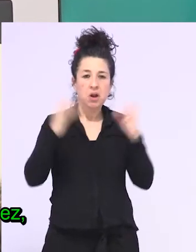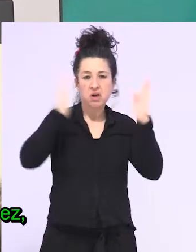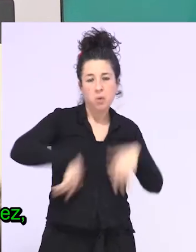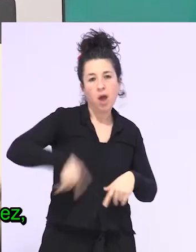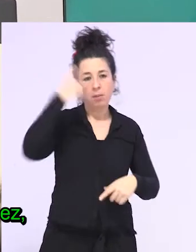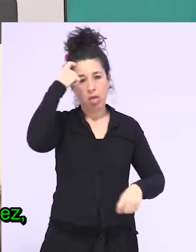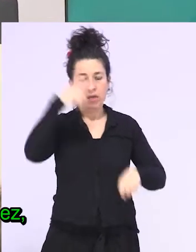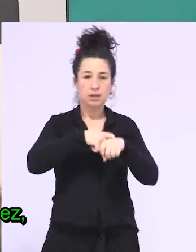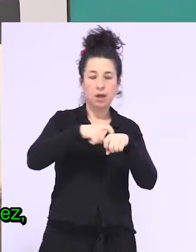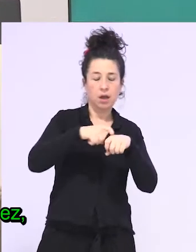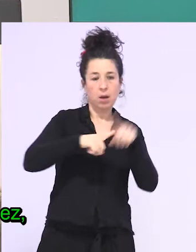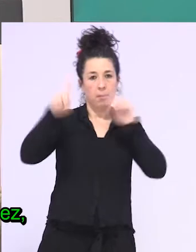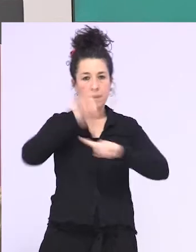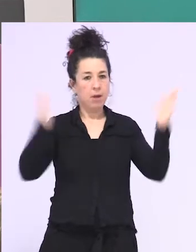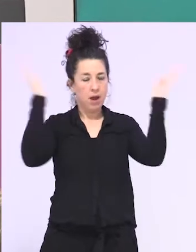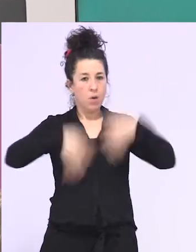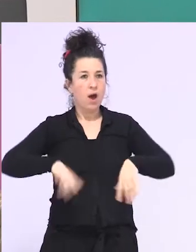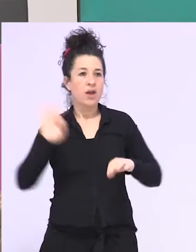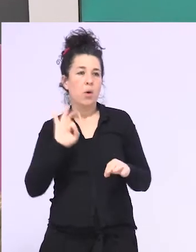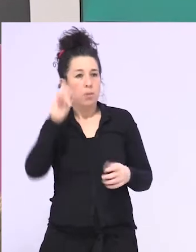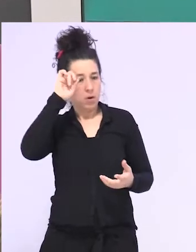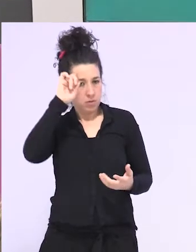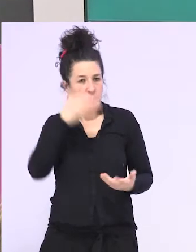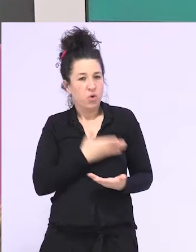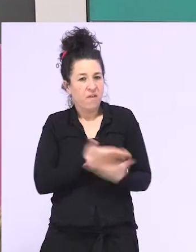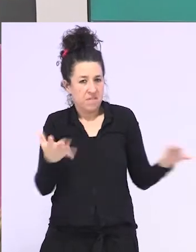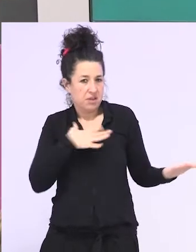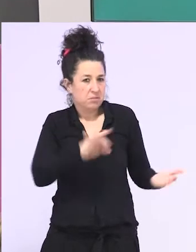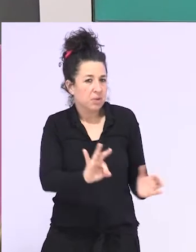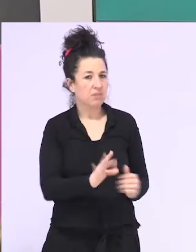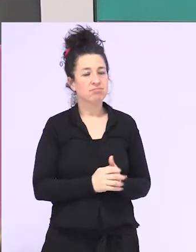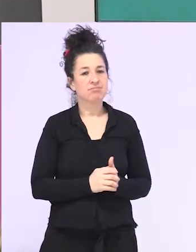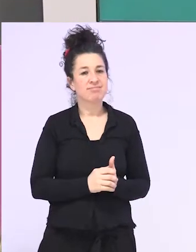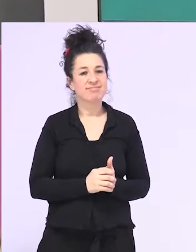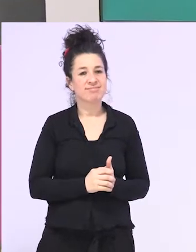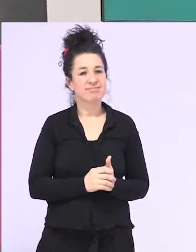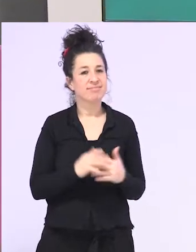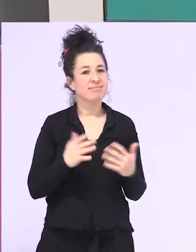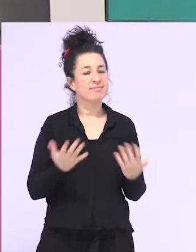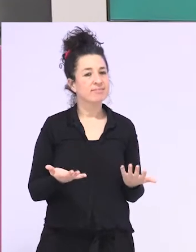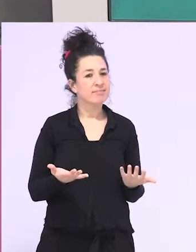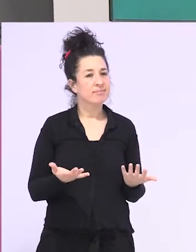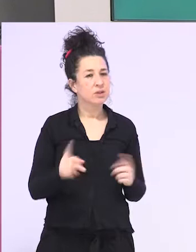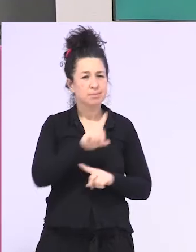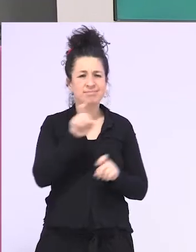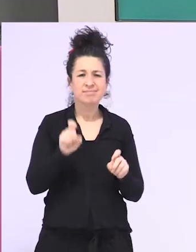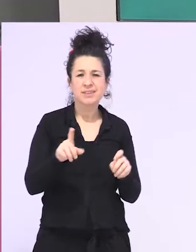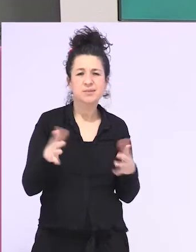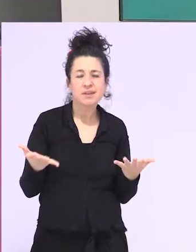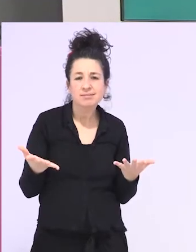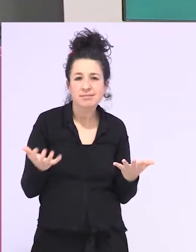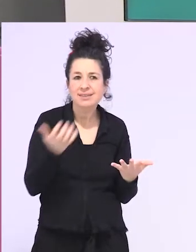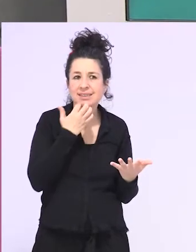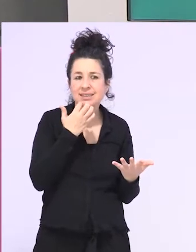ez, alegia, ez dagoela eroa, ez, nolabait fidagarria dela, esatera dator. Eta galdera da, eta bestela